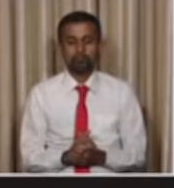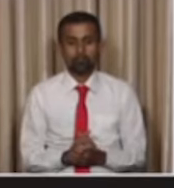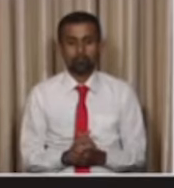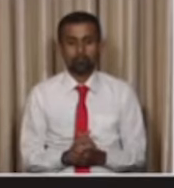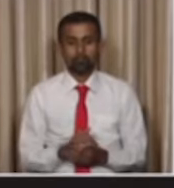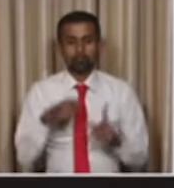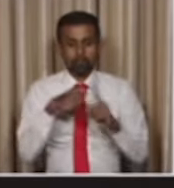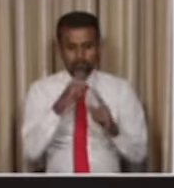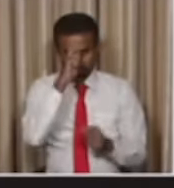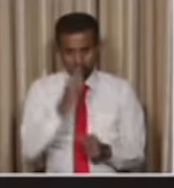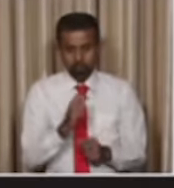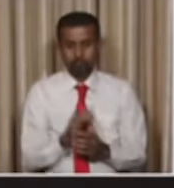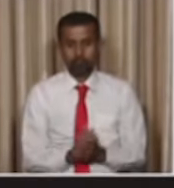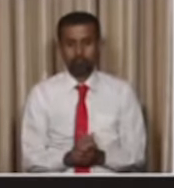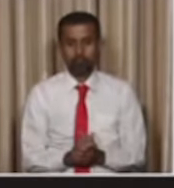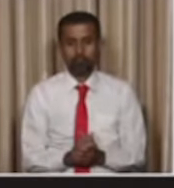ඔව් කිරියල මැතිතුමා. මීට අපවට